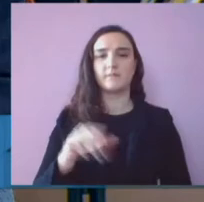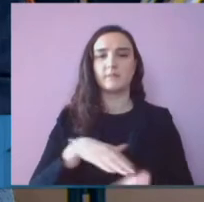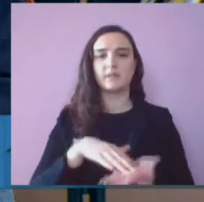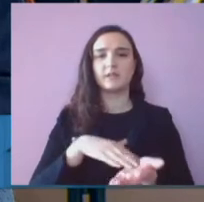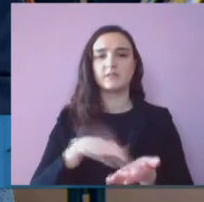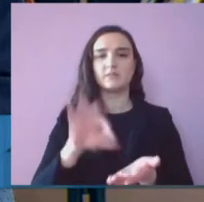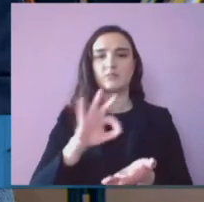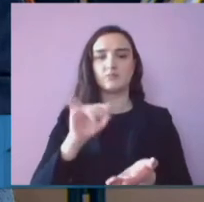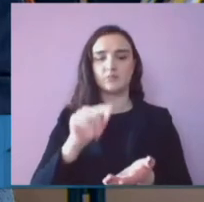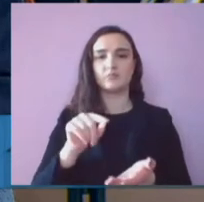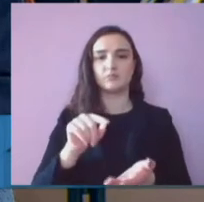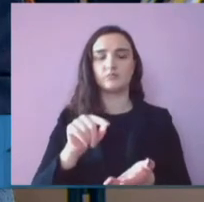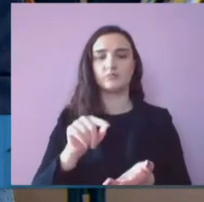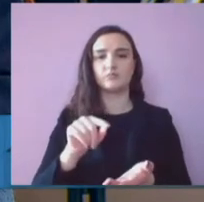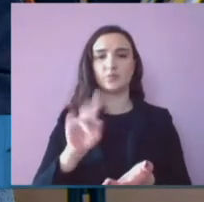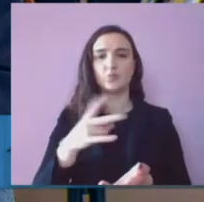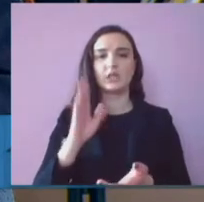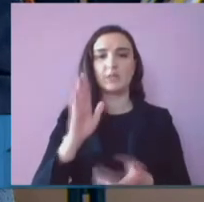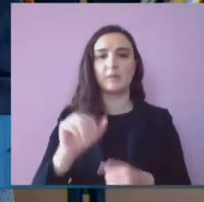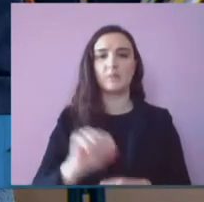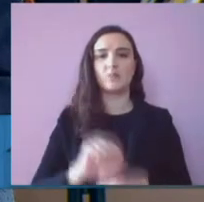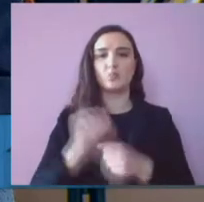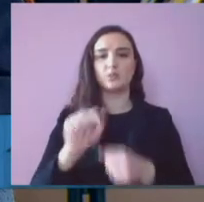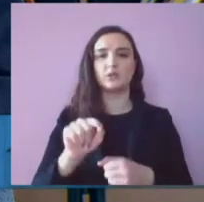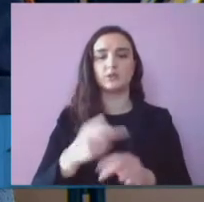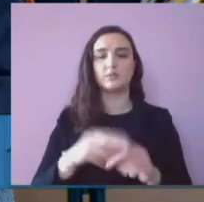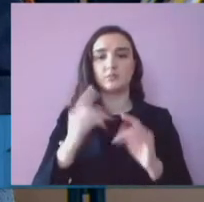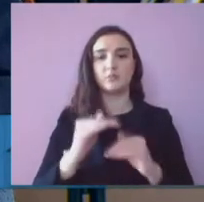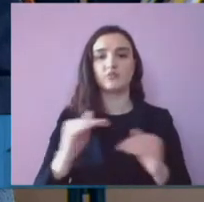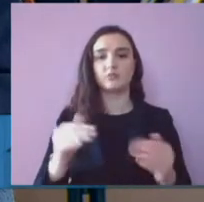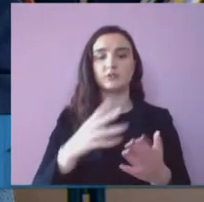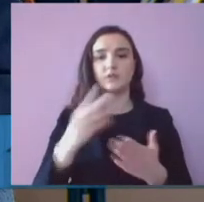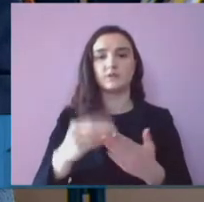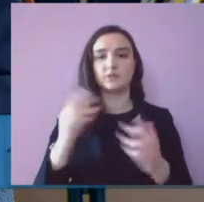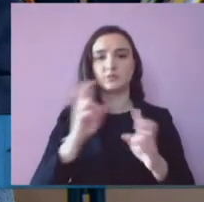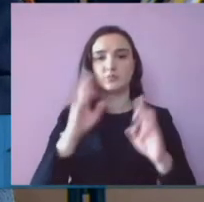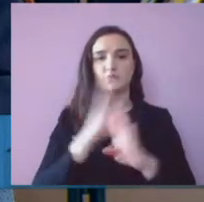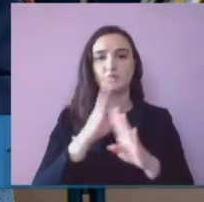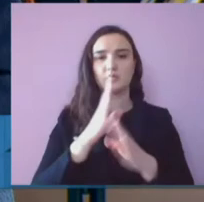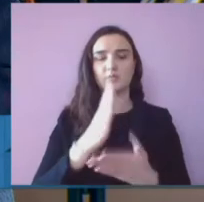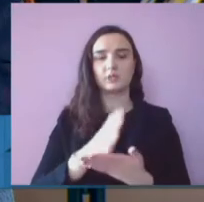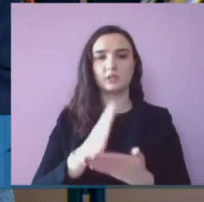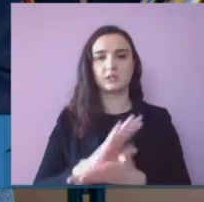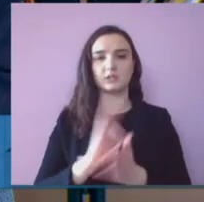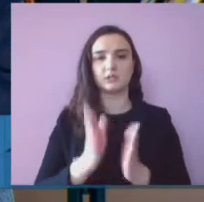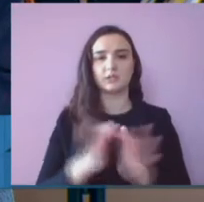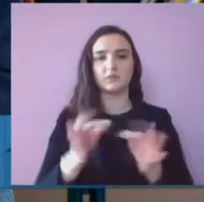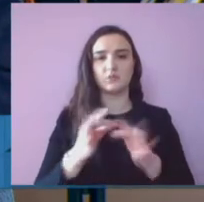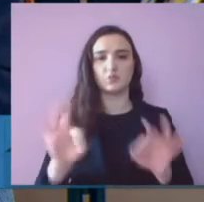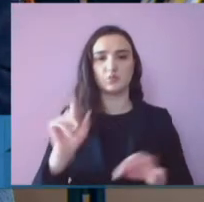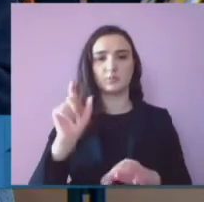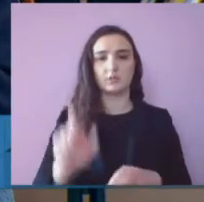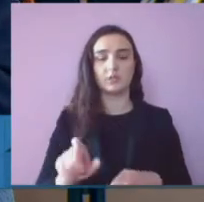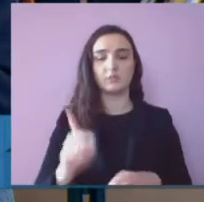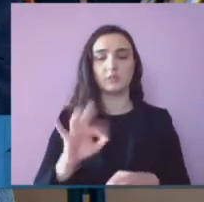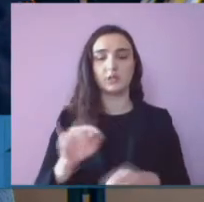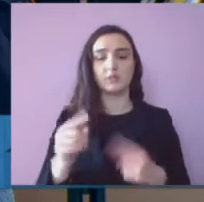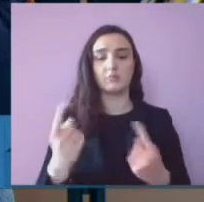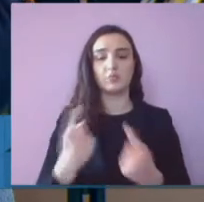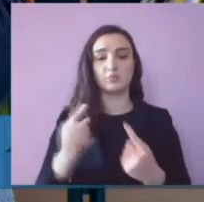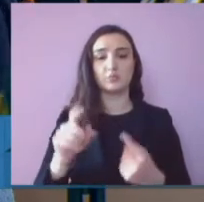დია. წერანაც გითხარით, რომ ბავშვი თავისი ბუნებით არის აბსოლუტურად ლაღი და თავისუფალი, მაგრამ ჩვენ